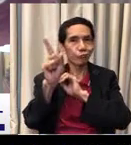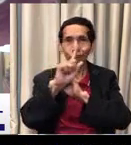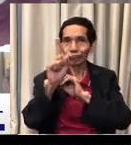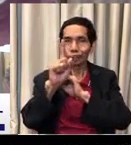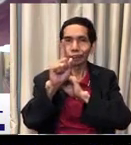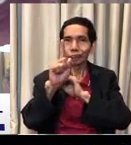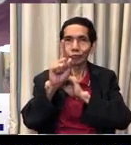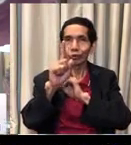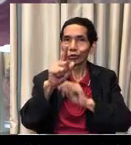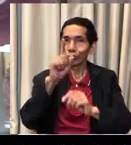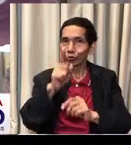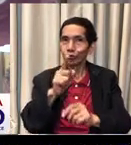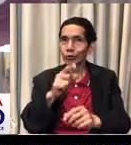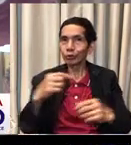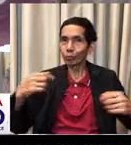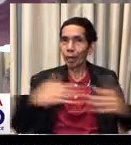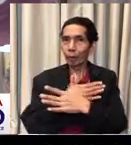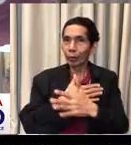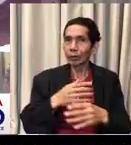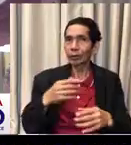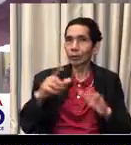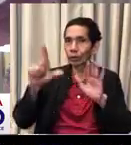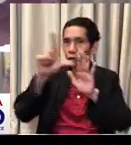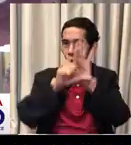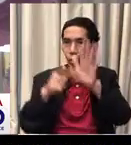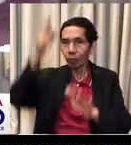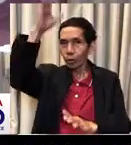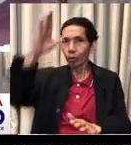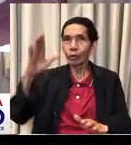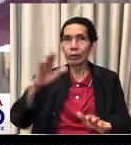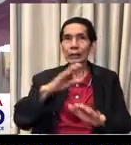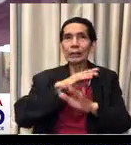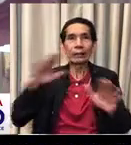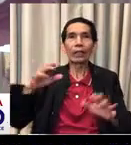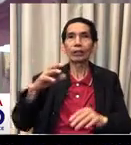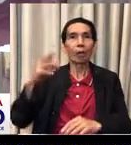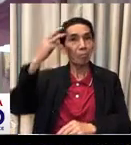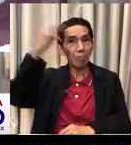yun ang dapat nyong katakutan. Huwag si Yorme.